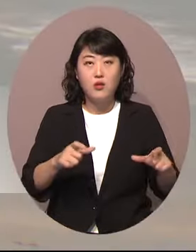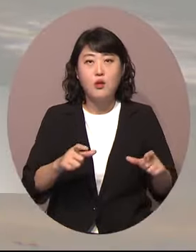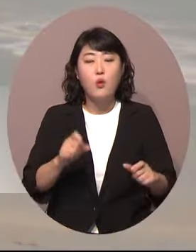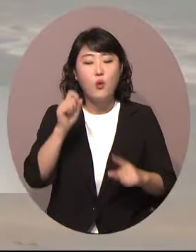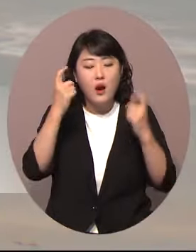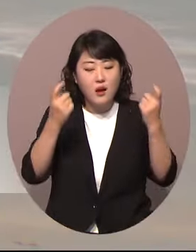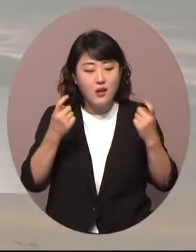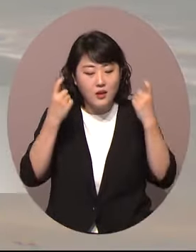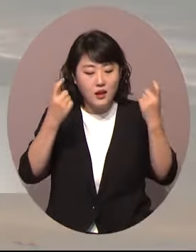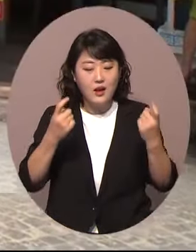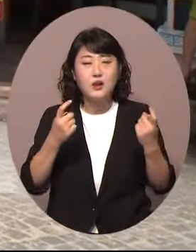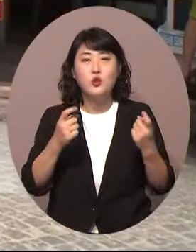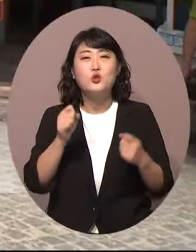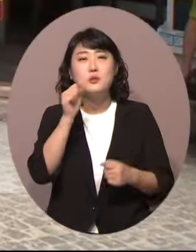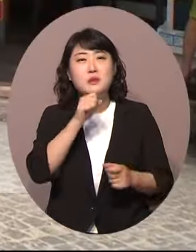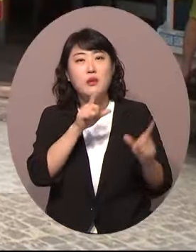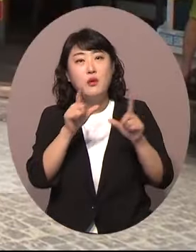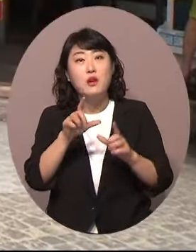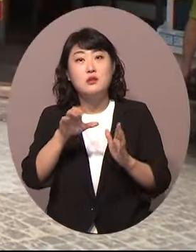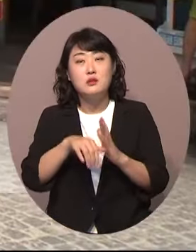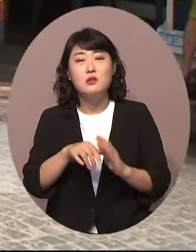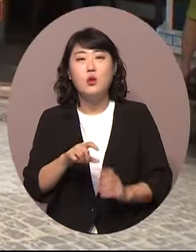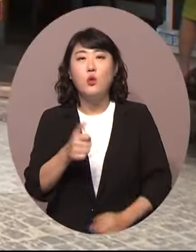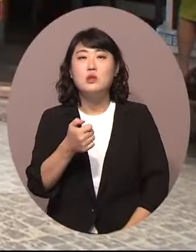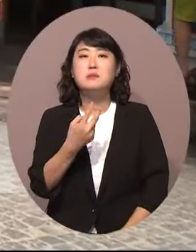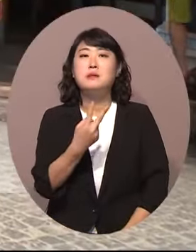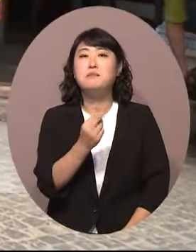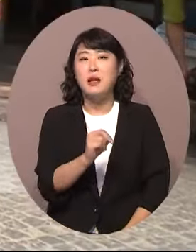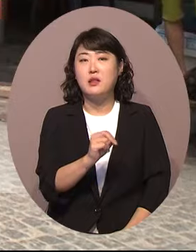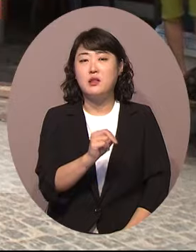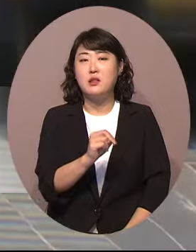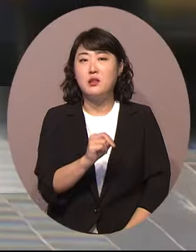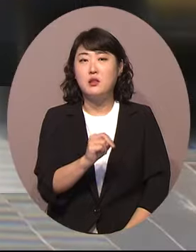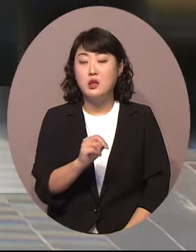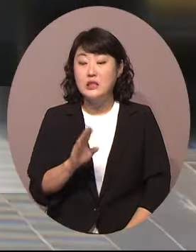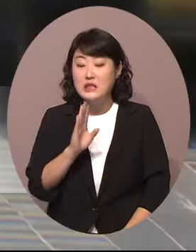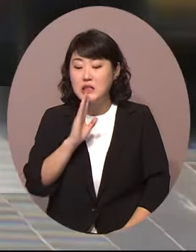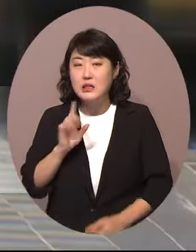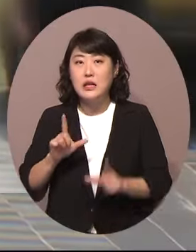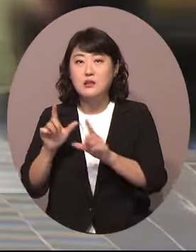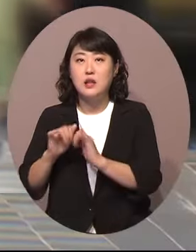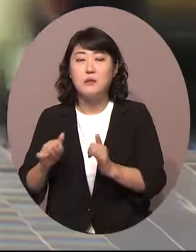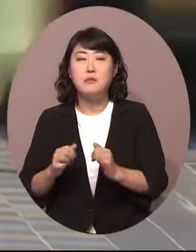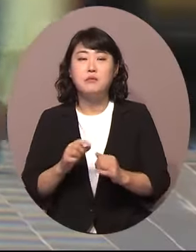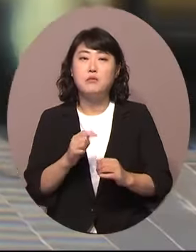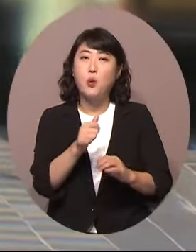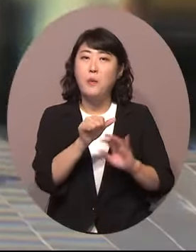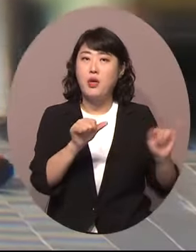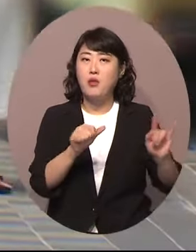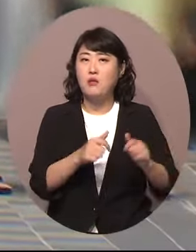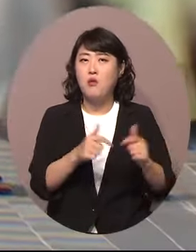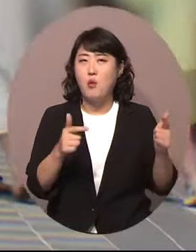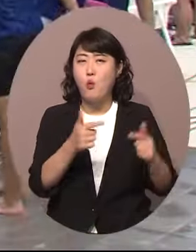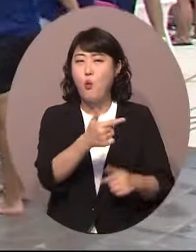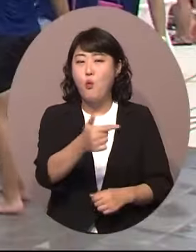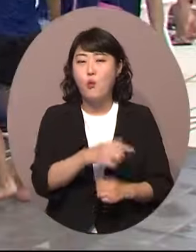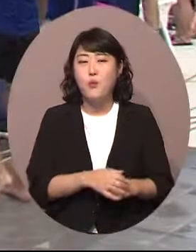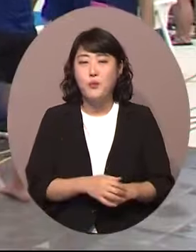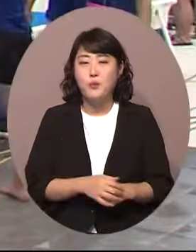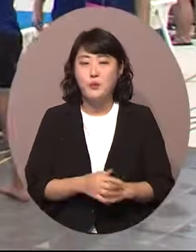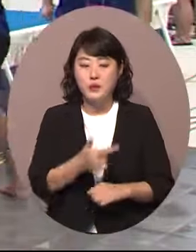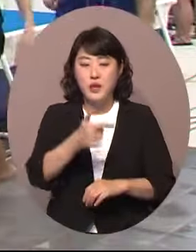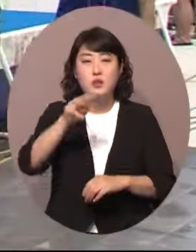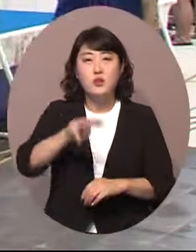인구 즉 생활 인구는 기준 52만명 인구에 다섯 배가 넘습니다 충남 최대 피서지인 대천